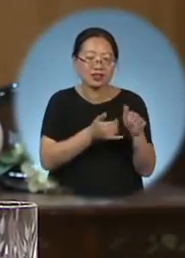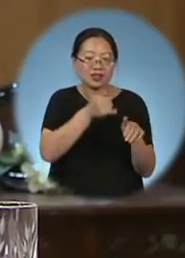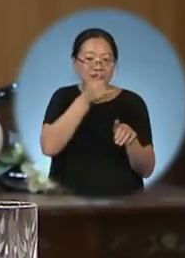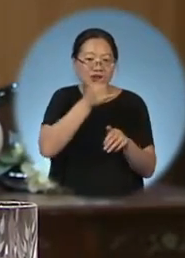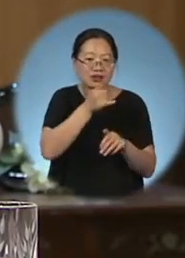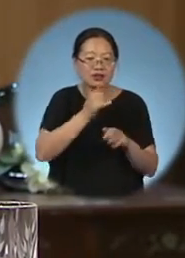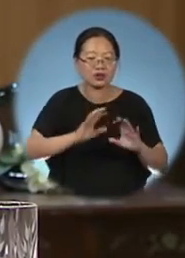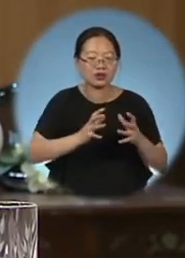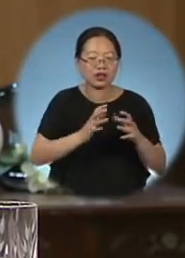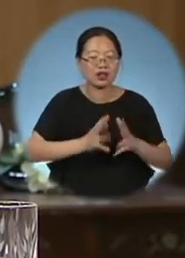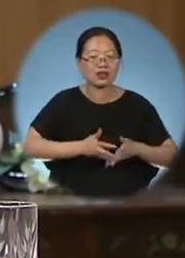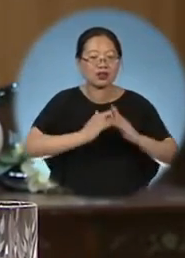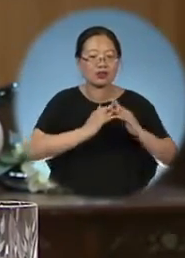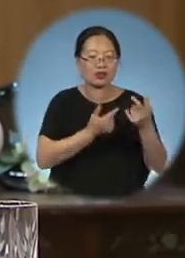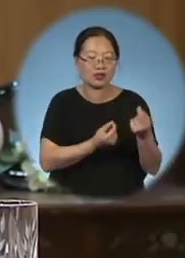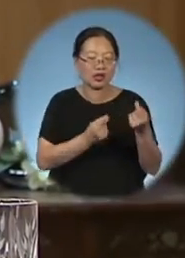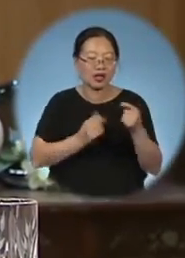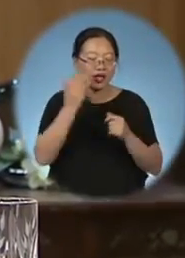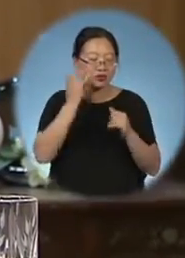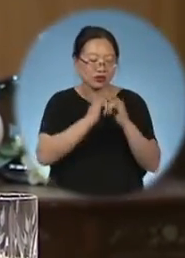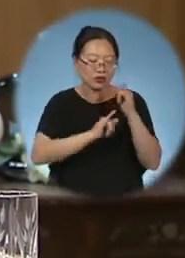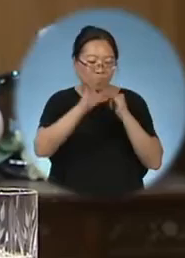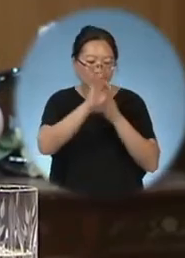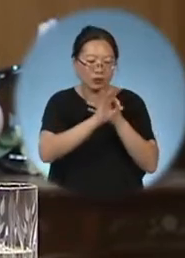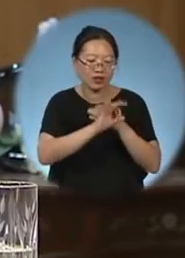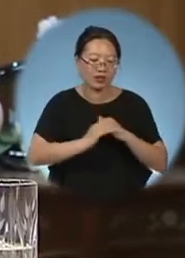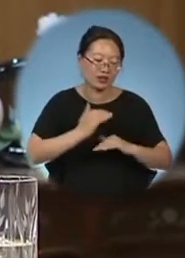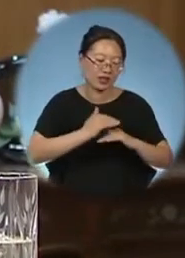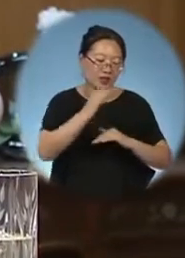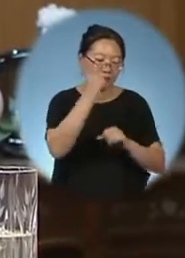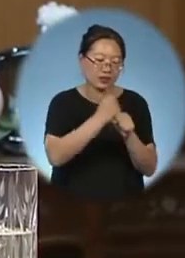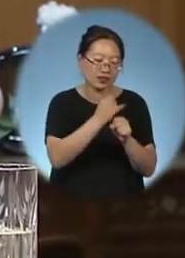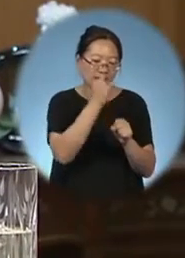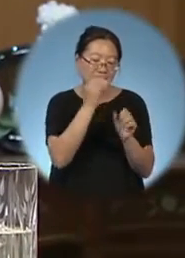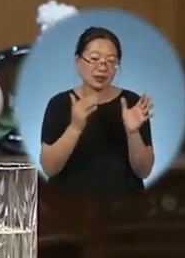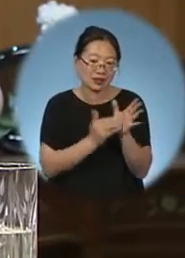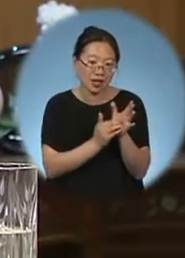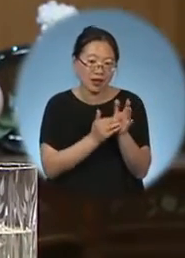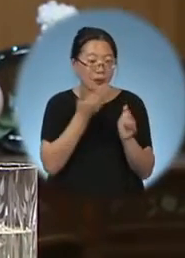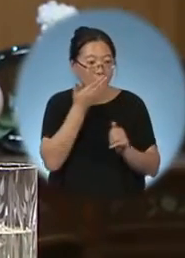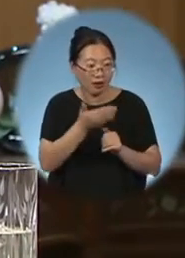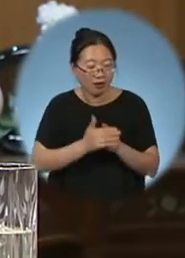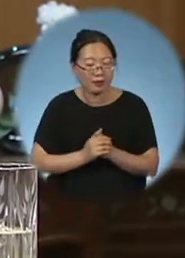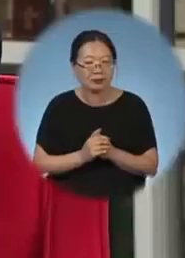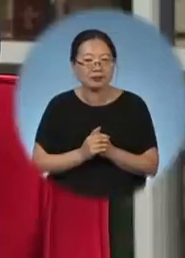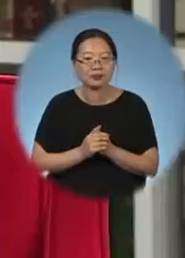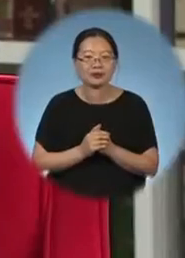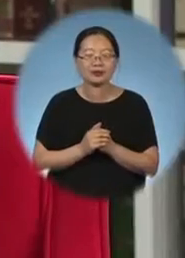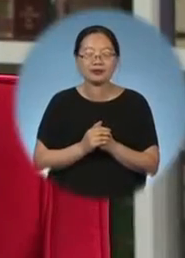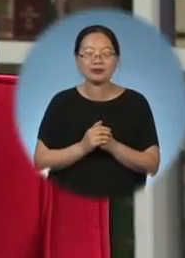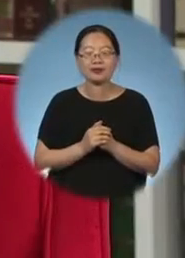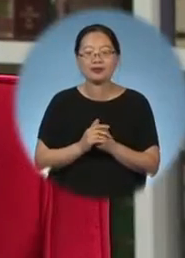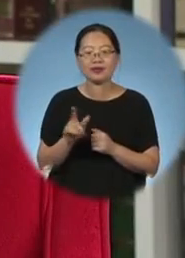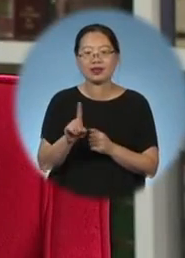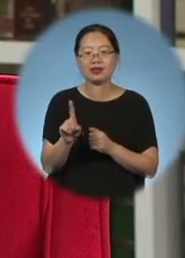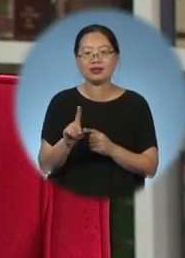건설이다. 예. 우리 역사를 보면 이게 단계적으로 이게 만들어져 갔다 이렇게 볼 수 있을까요? 그러니까 이제 그